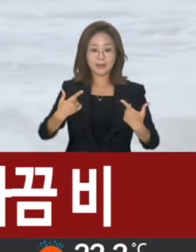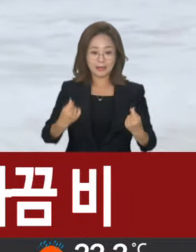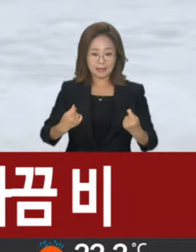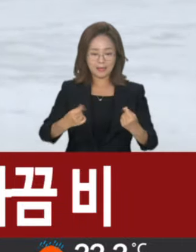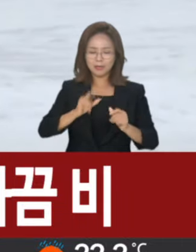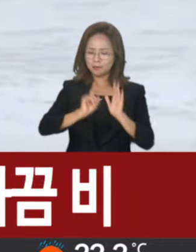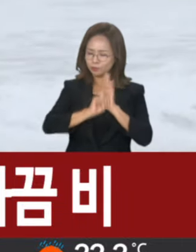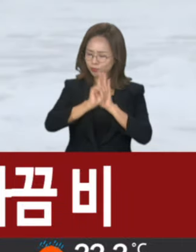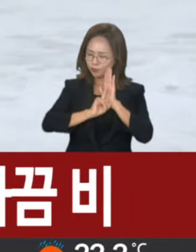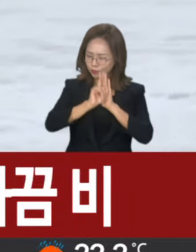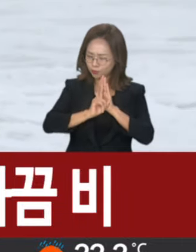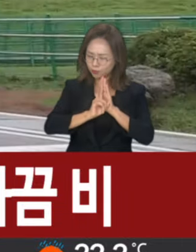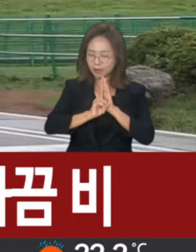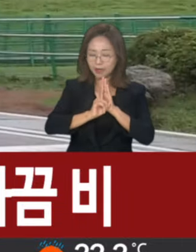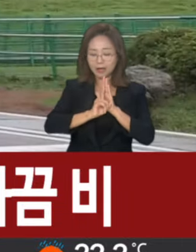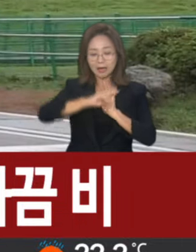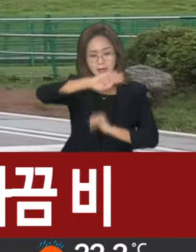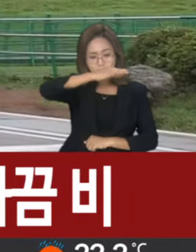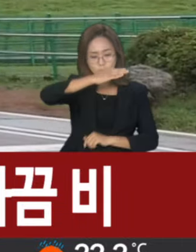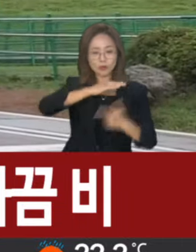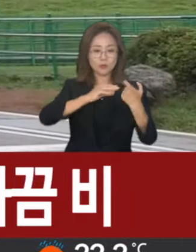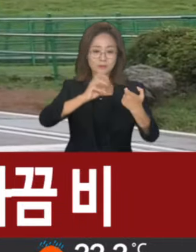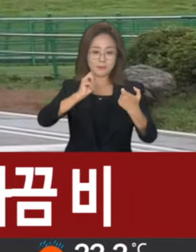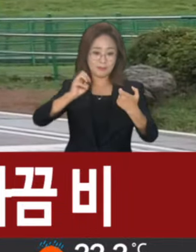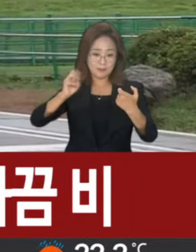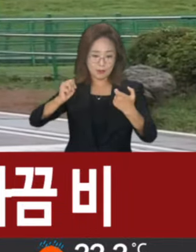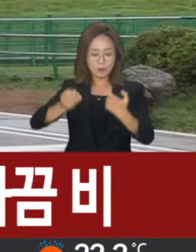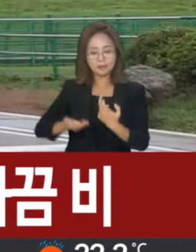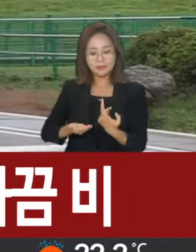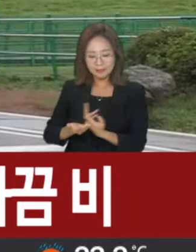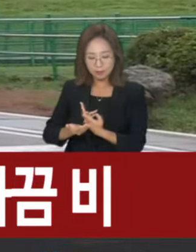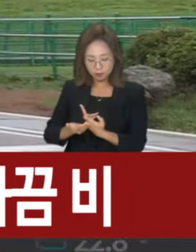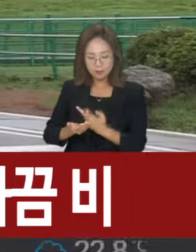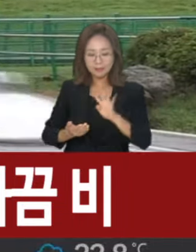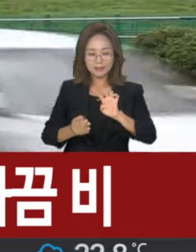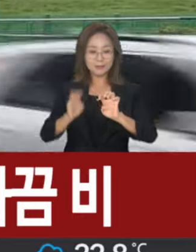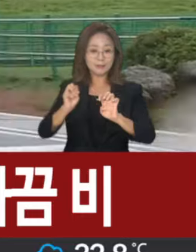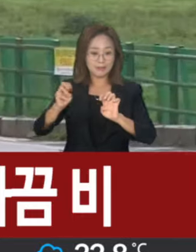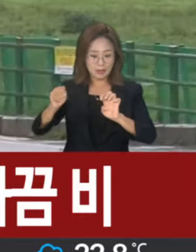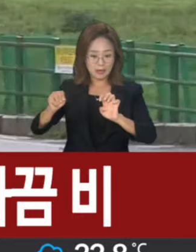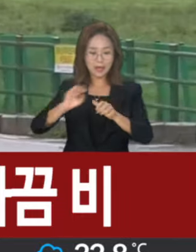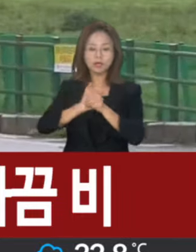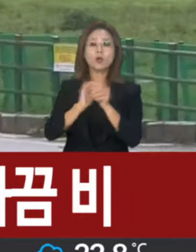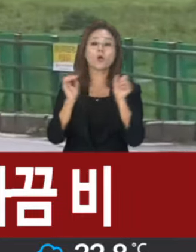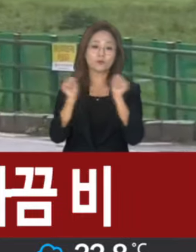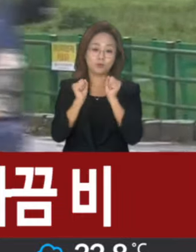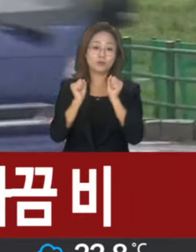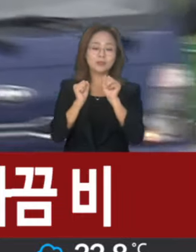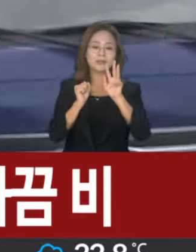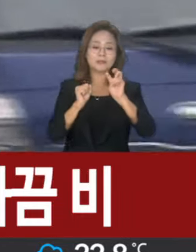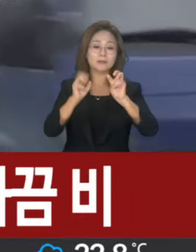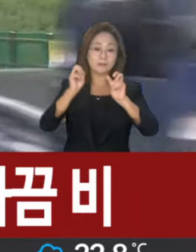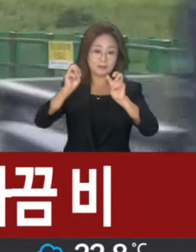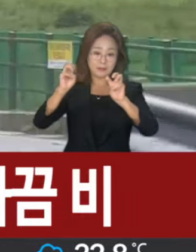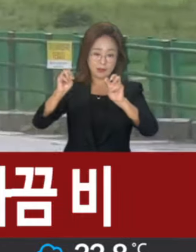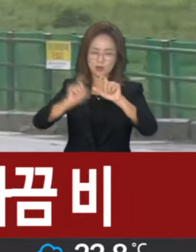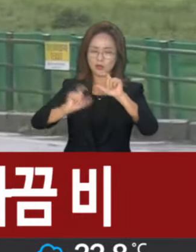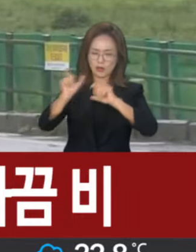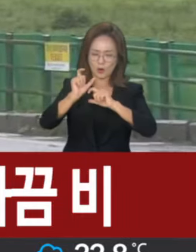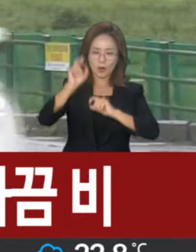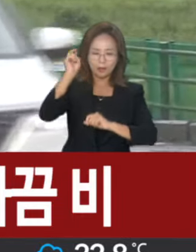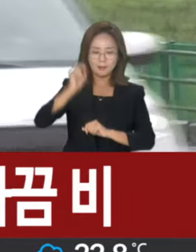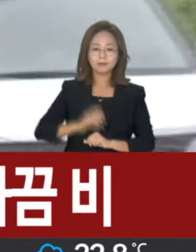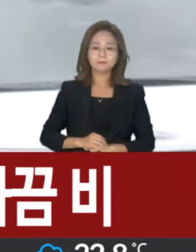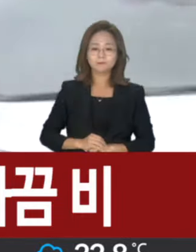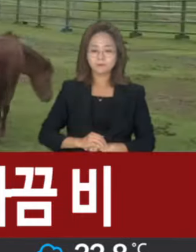예상되는 강수량은 강원 영동의 최대 60mm, 제주의 최대 40mm, 경북 동해안의 최대 30mm가 더